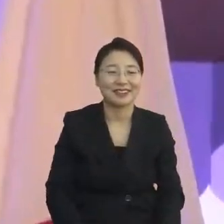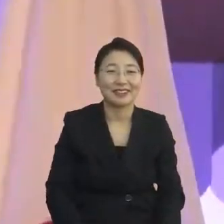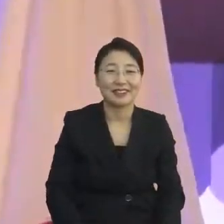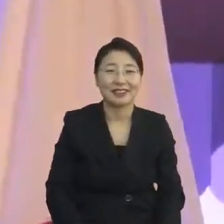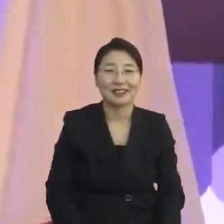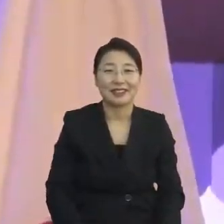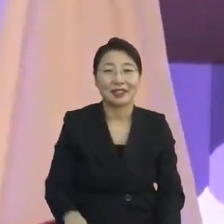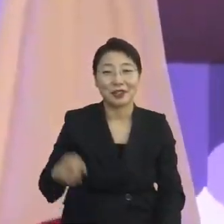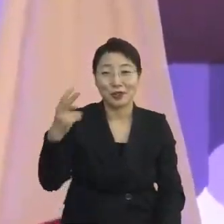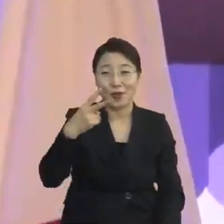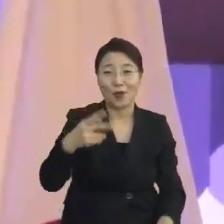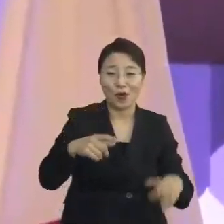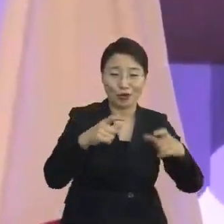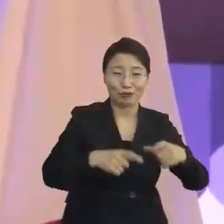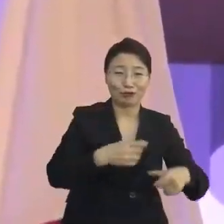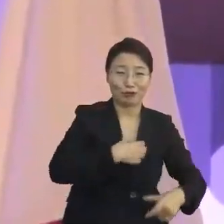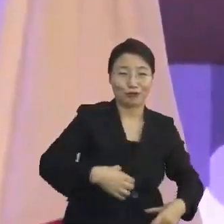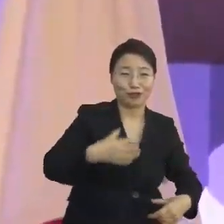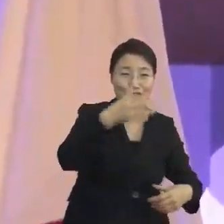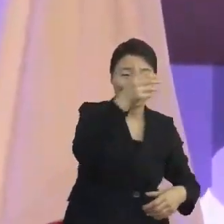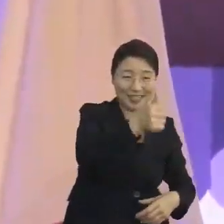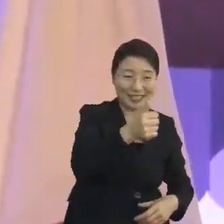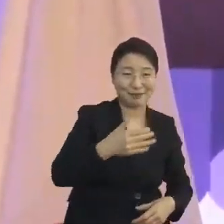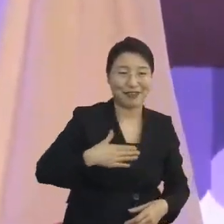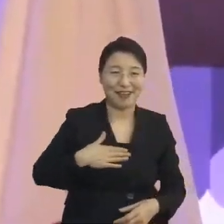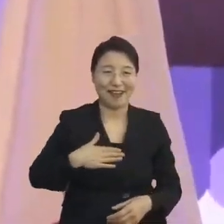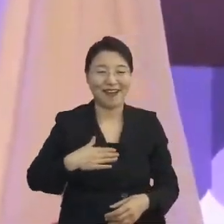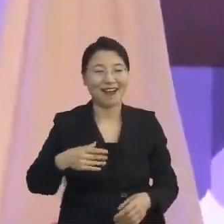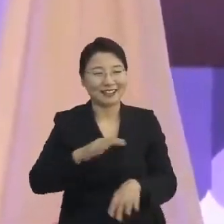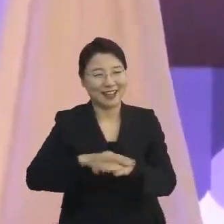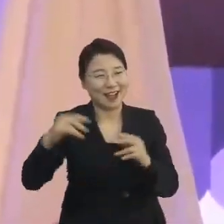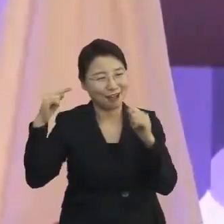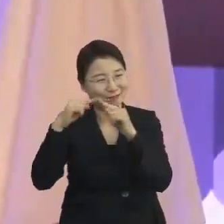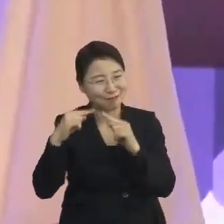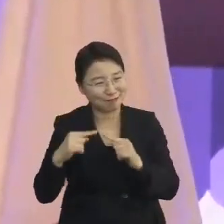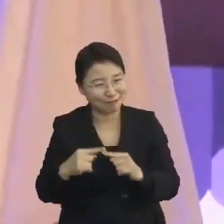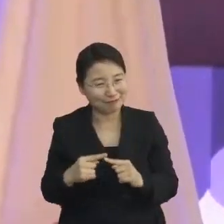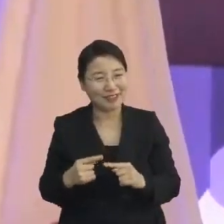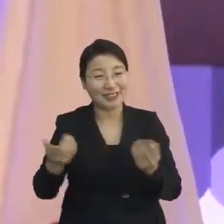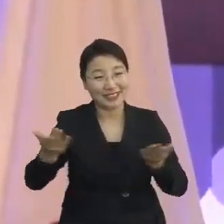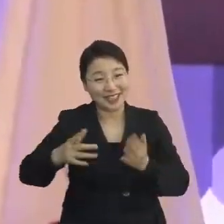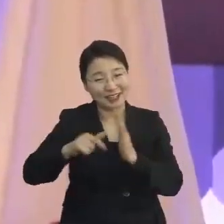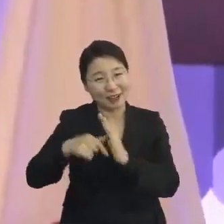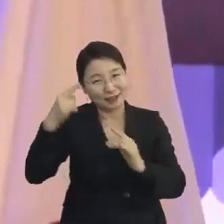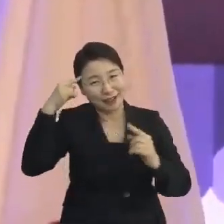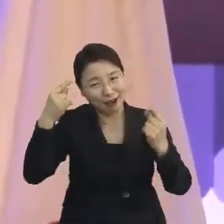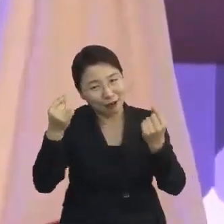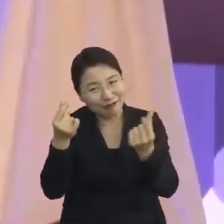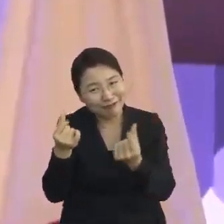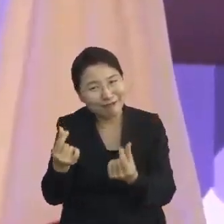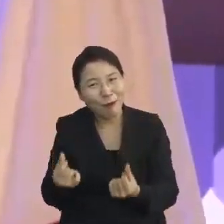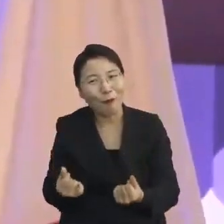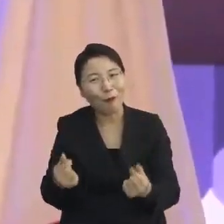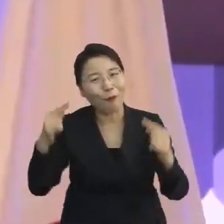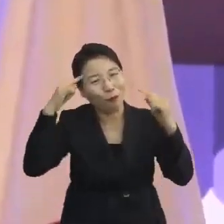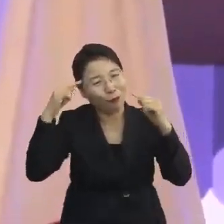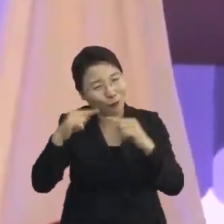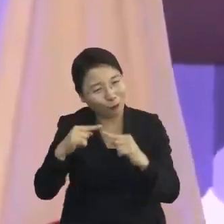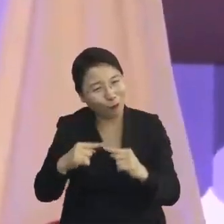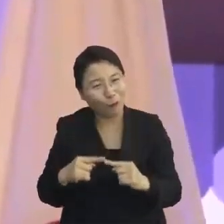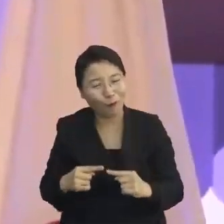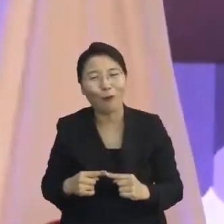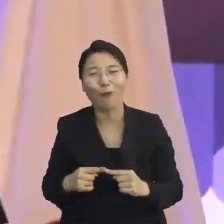케미도 잘 맞습니다. 우리 구청장님하고 저하고 일을 가지고 논의하다 보면 생각도 비슷하시고 그리고